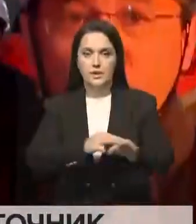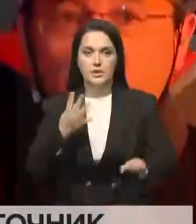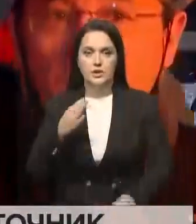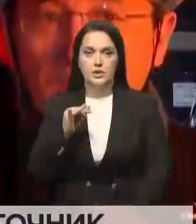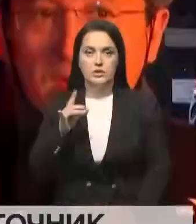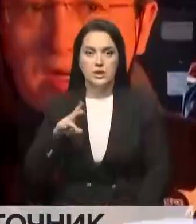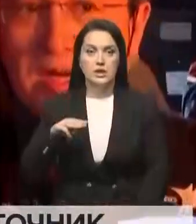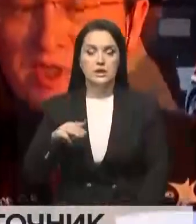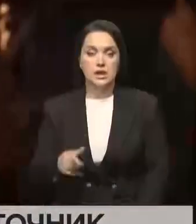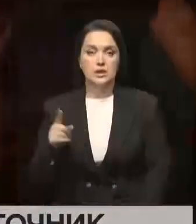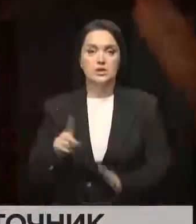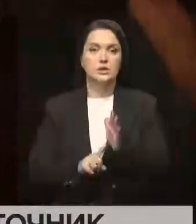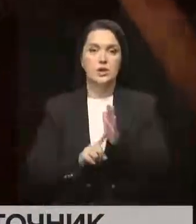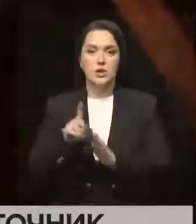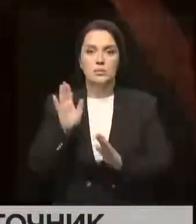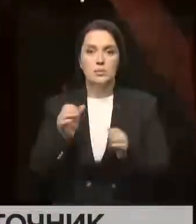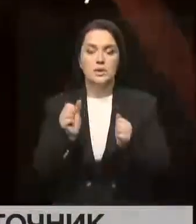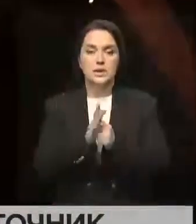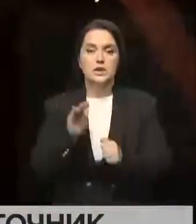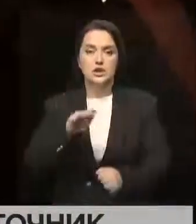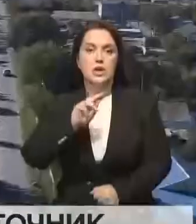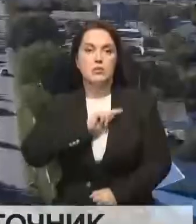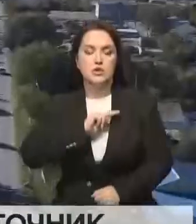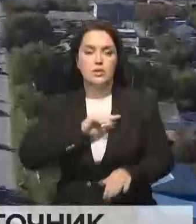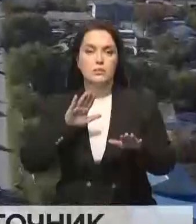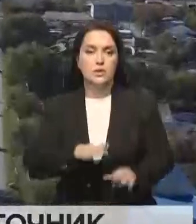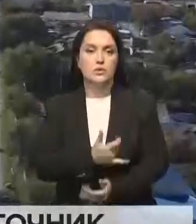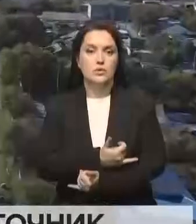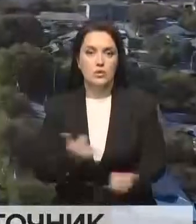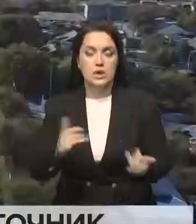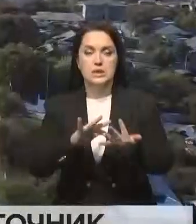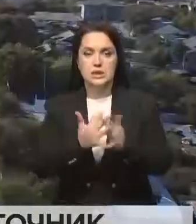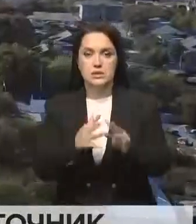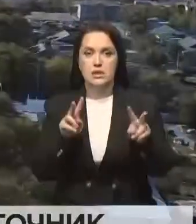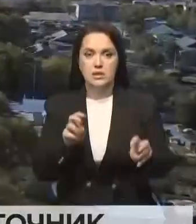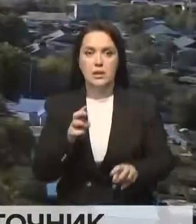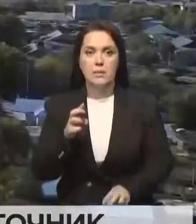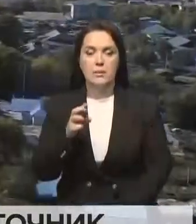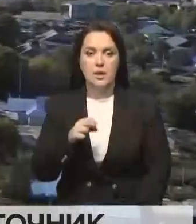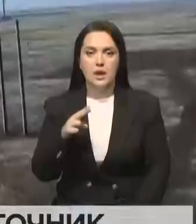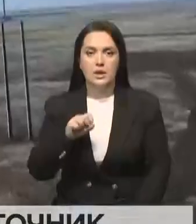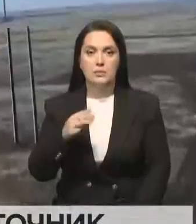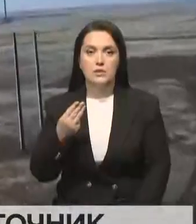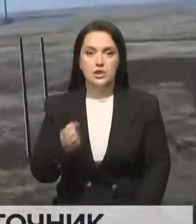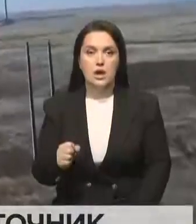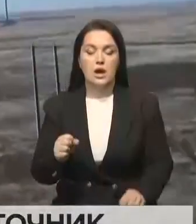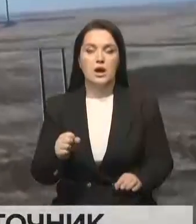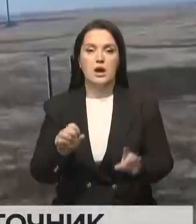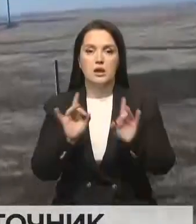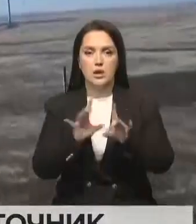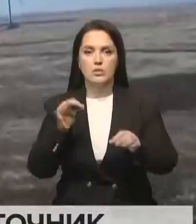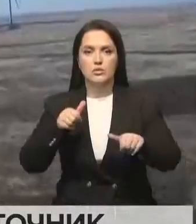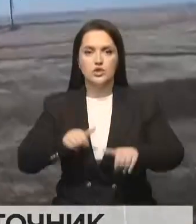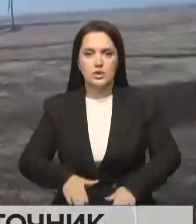триллиона тенге. С их запуском появится больше 15 тысяч рабочих мест. А в селе Бадамша премьеру рассказали о том, как